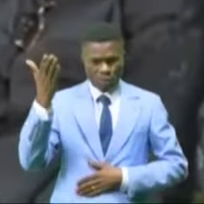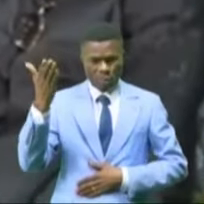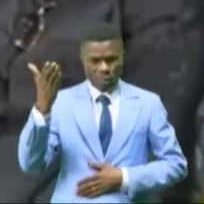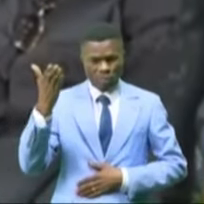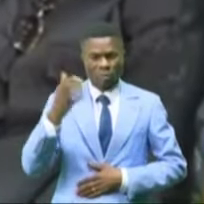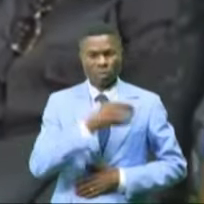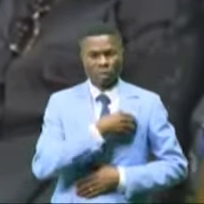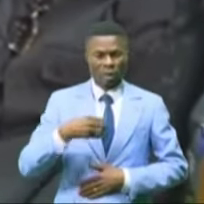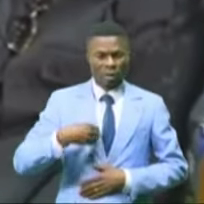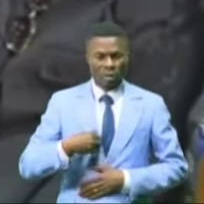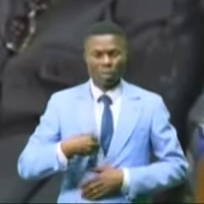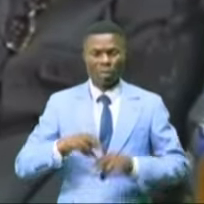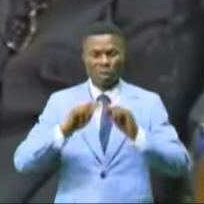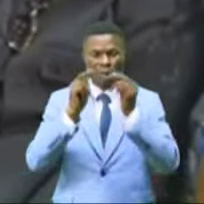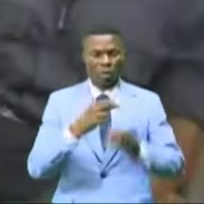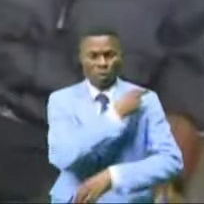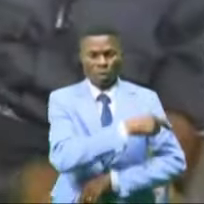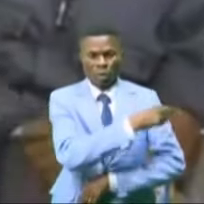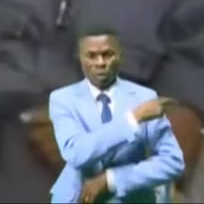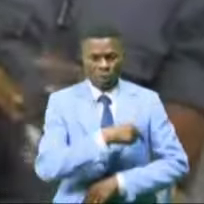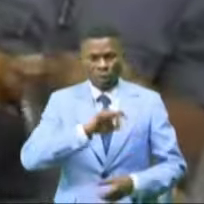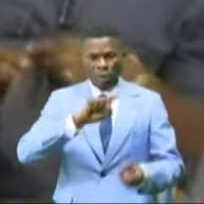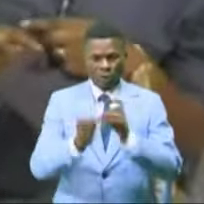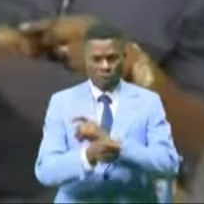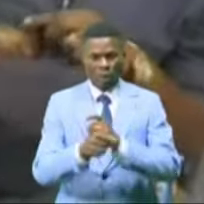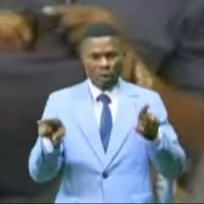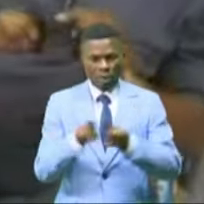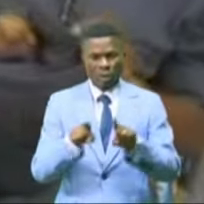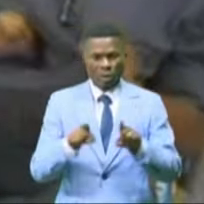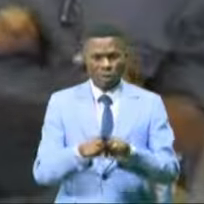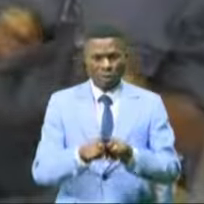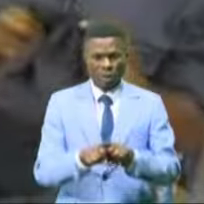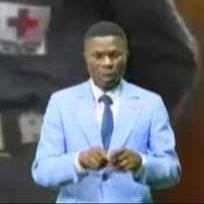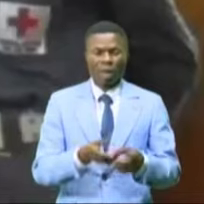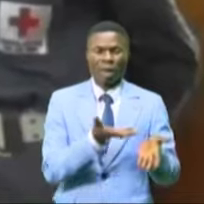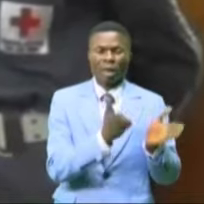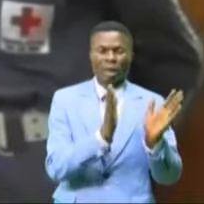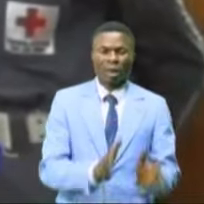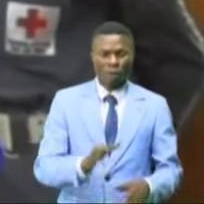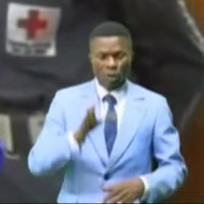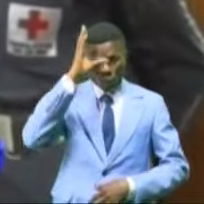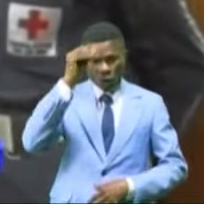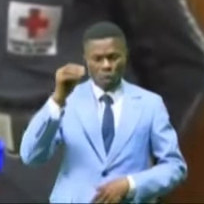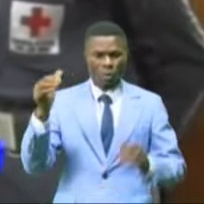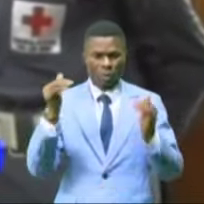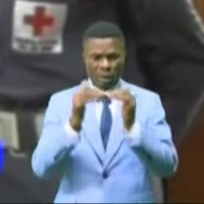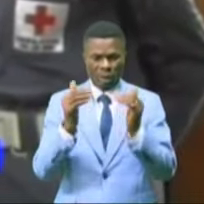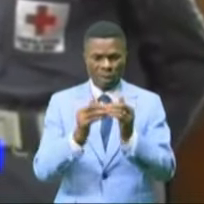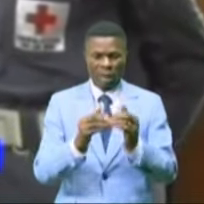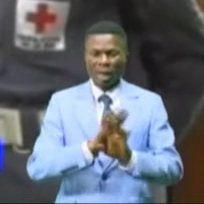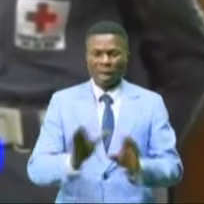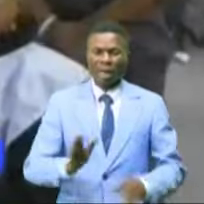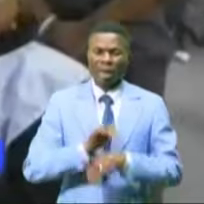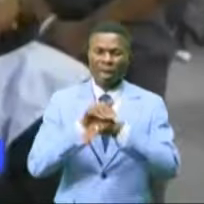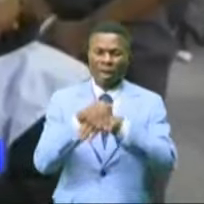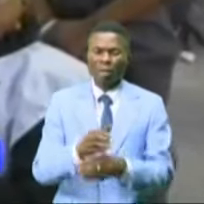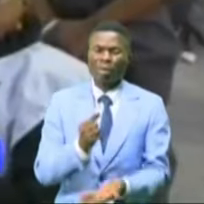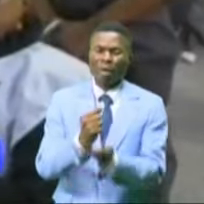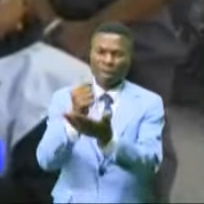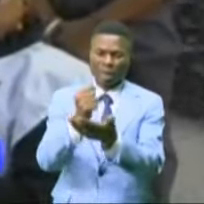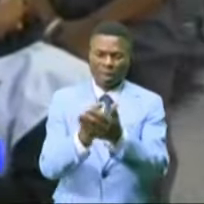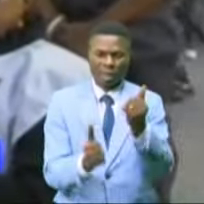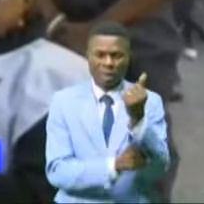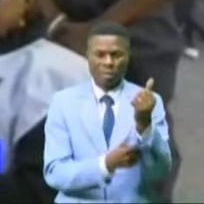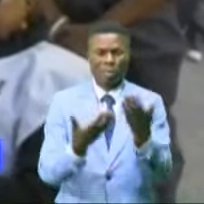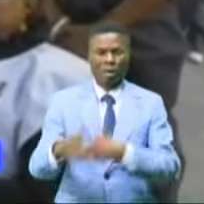ces femmes secouristes de la Croix-Rouge sont formées au même titre que les secouristes hommes. Elles sont capables d'intervenir nuit et jour aux